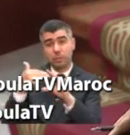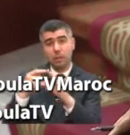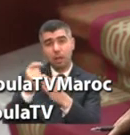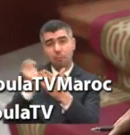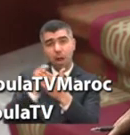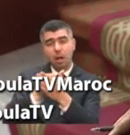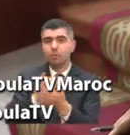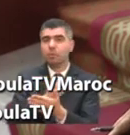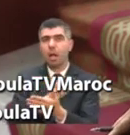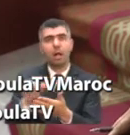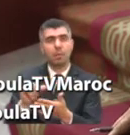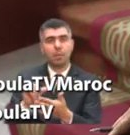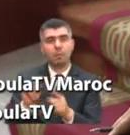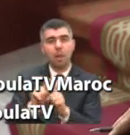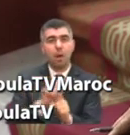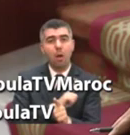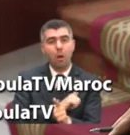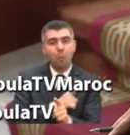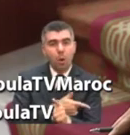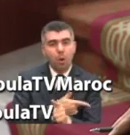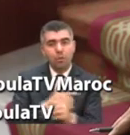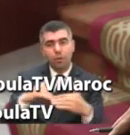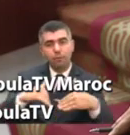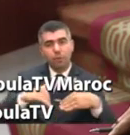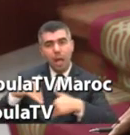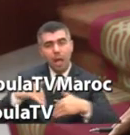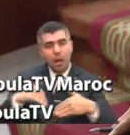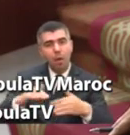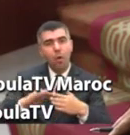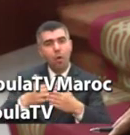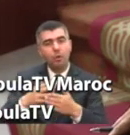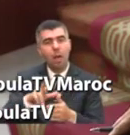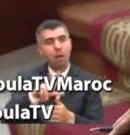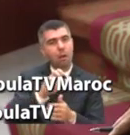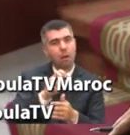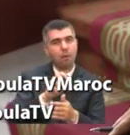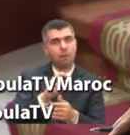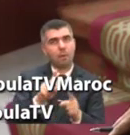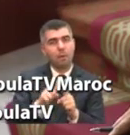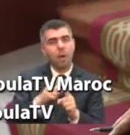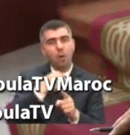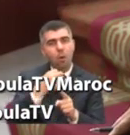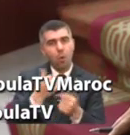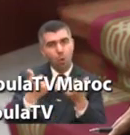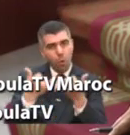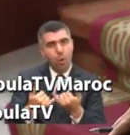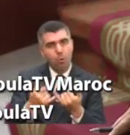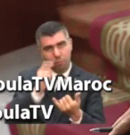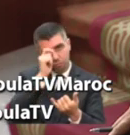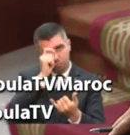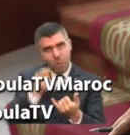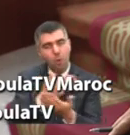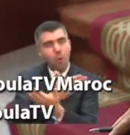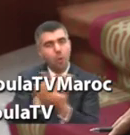بالنسبة للتدخل الأمني في الشارع العمومي يعني أصبح فيه تطور كبير، لذلك يمكن أن نهني أنفسنا على أنه كان تطور، ولكن أقول